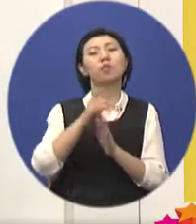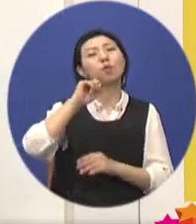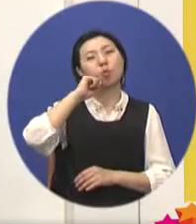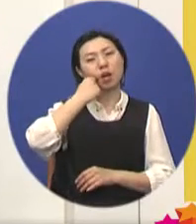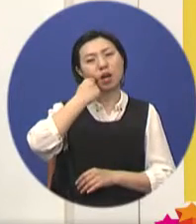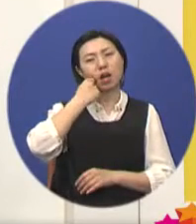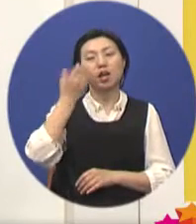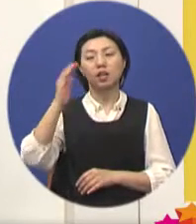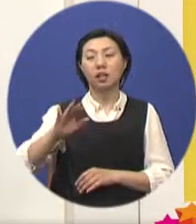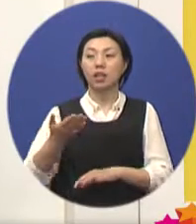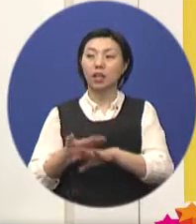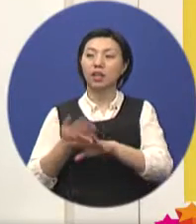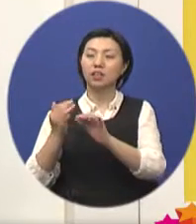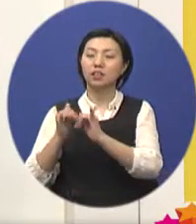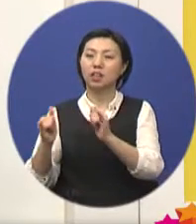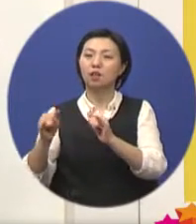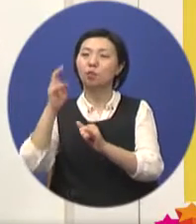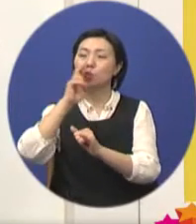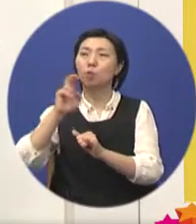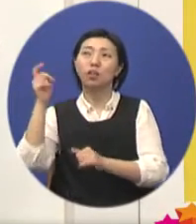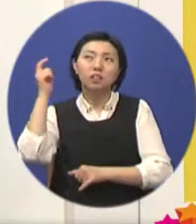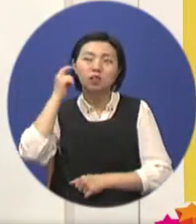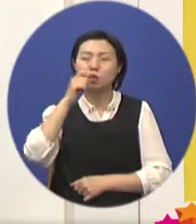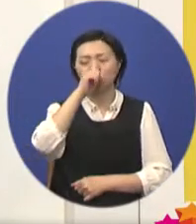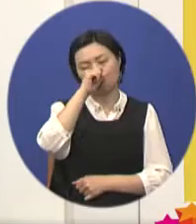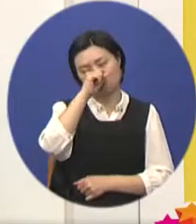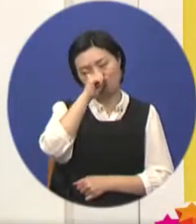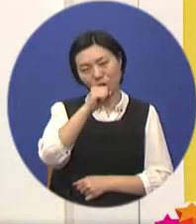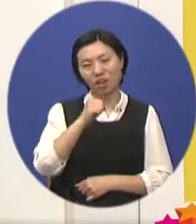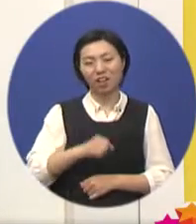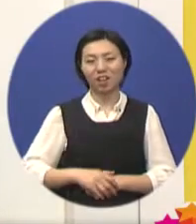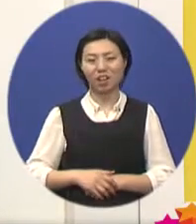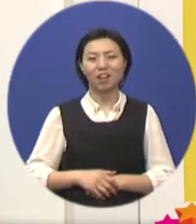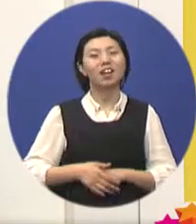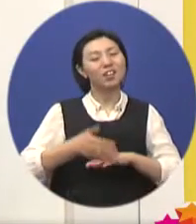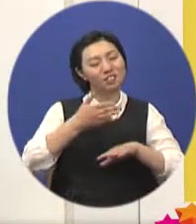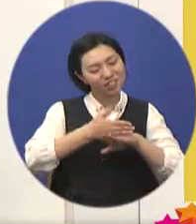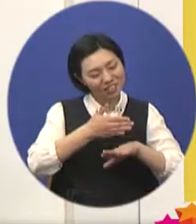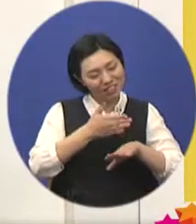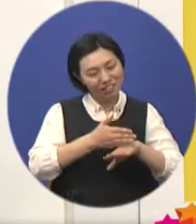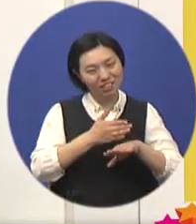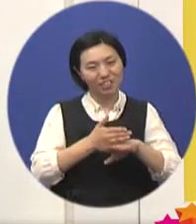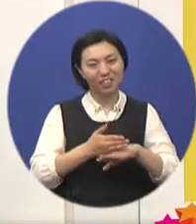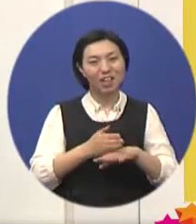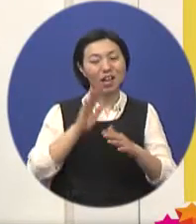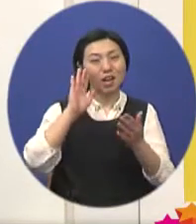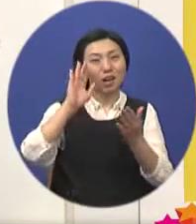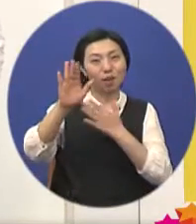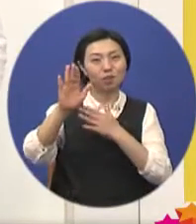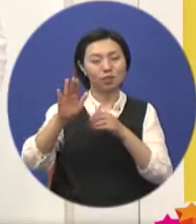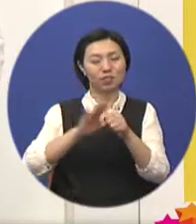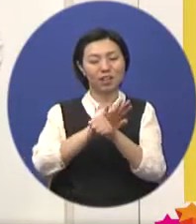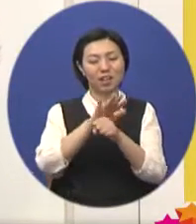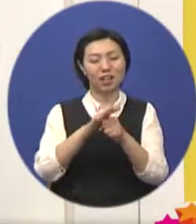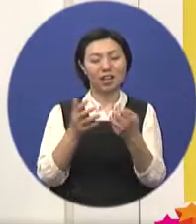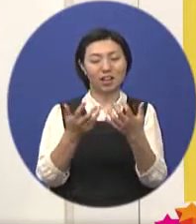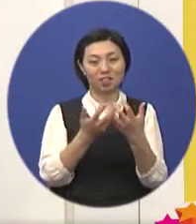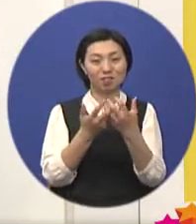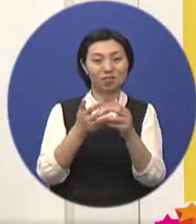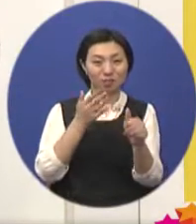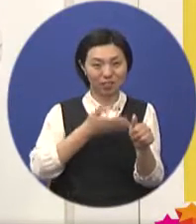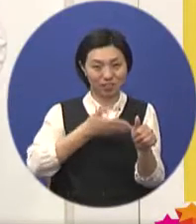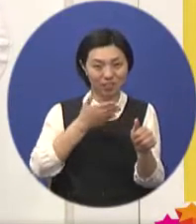아~ 듣기를 좋아하시는구나. 예. 네. 아이 감사합니다. 앞으로도 아버님. 많이 사랑해 주세요. 예. 고맙습니다. 네.